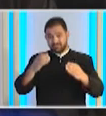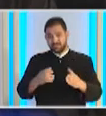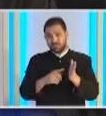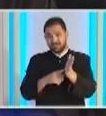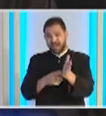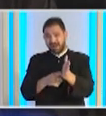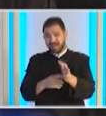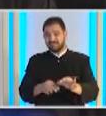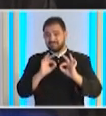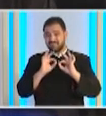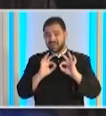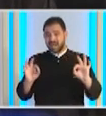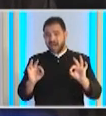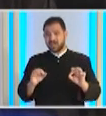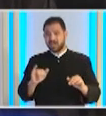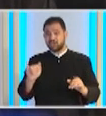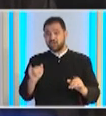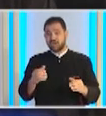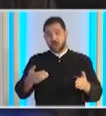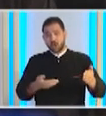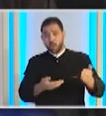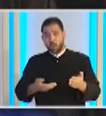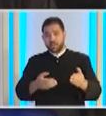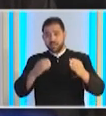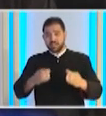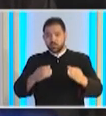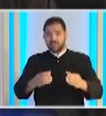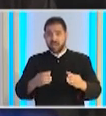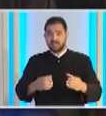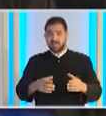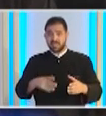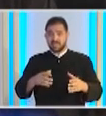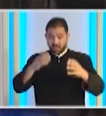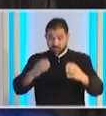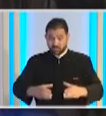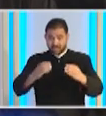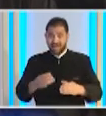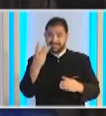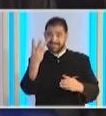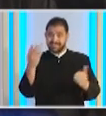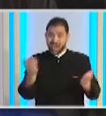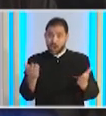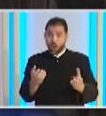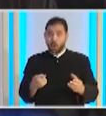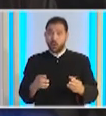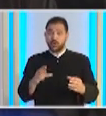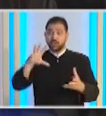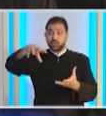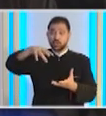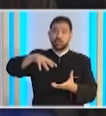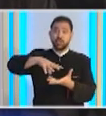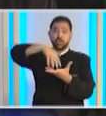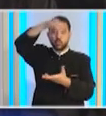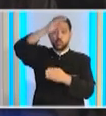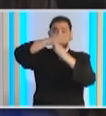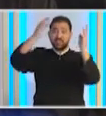clar, cel care se botează este afundat de trei ori în numele Sfintei Treimi în apă și Duhul se sălășluiește în